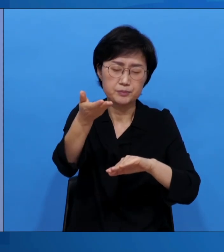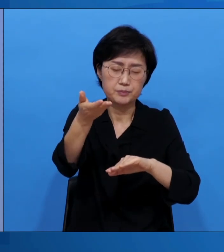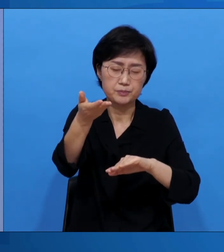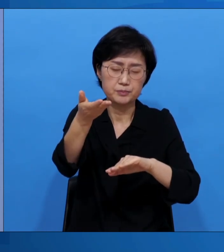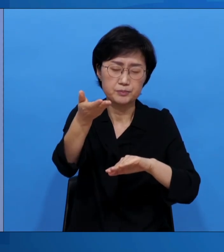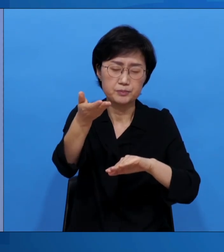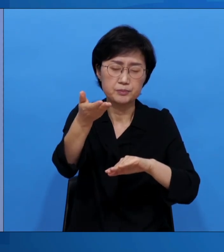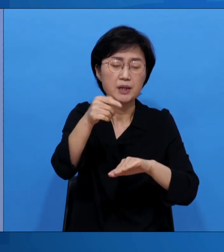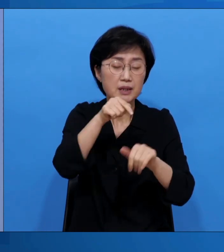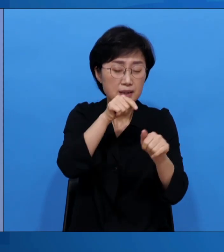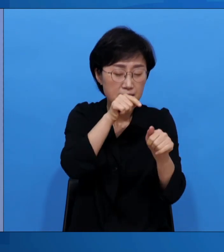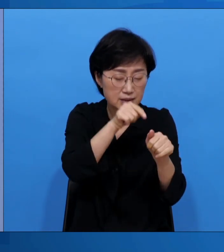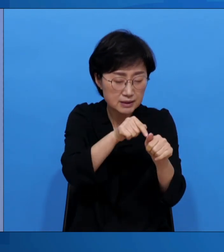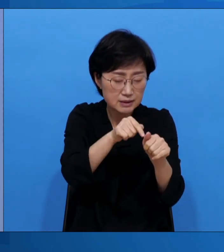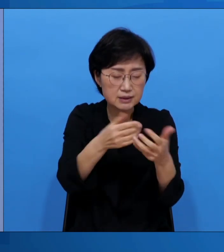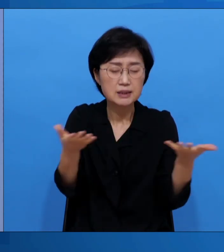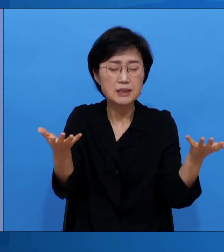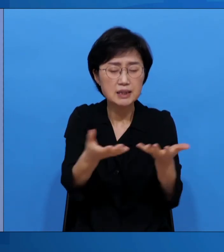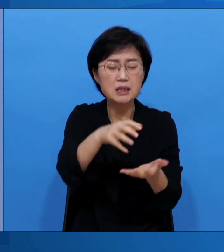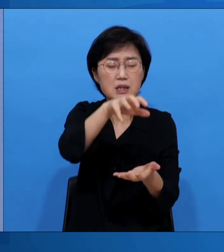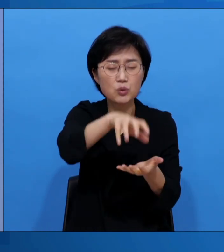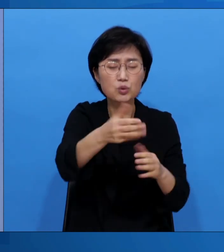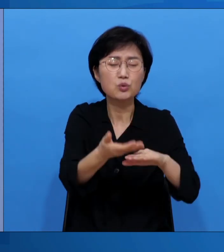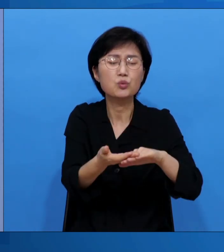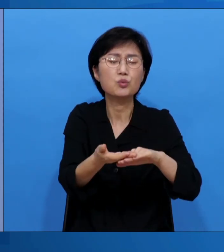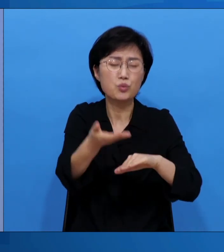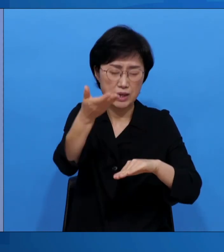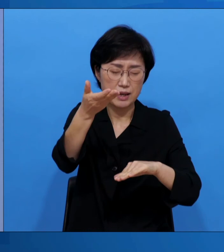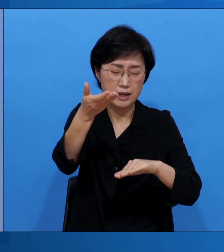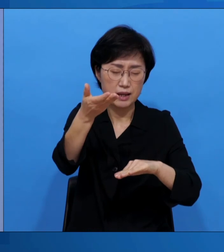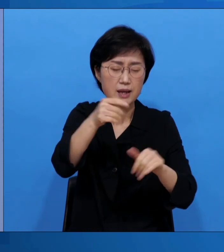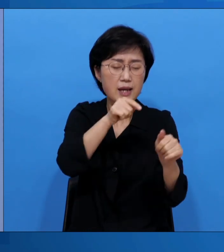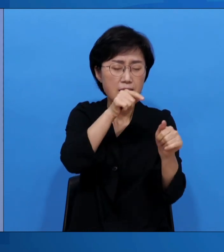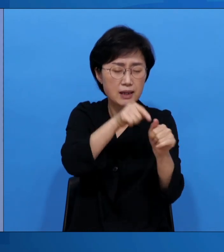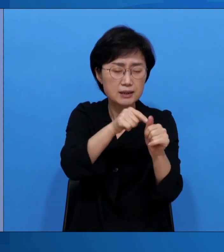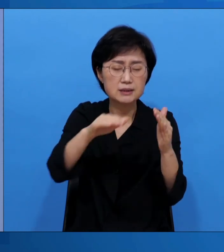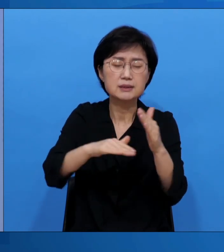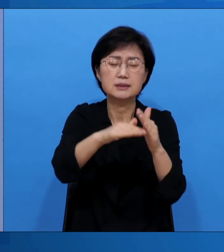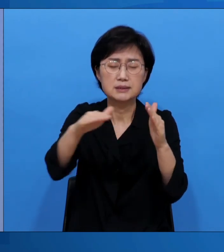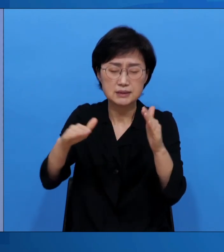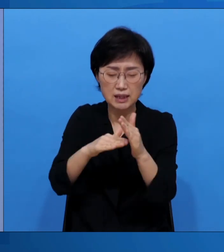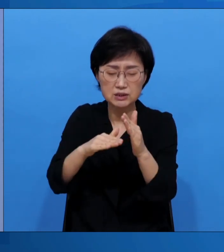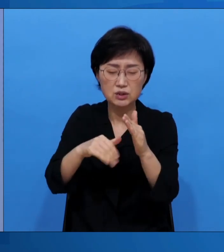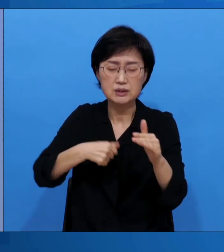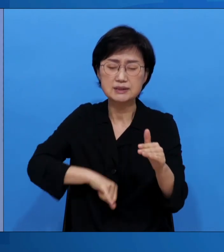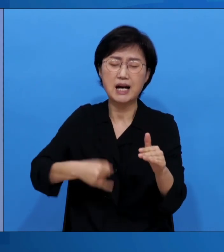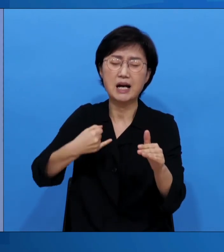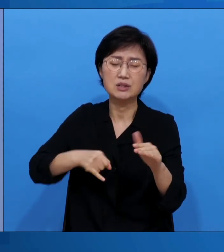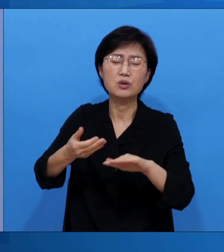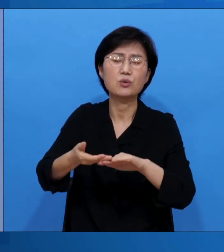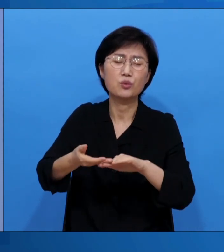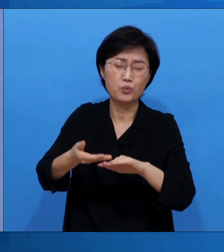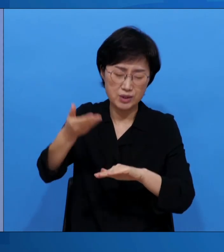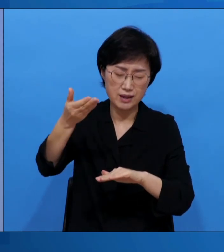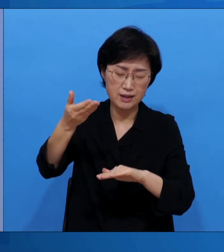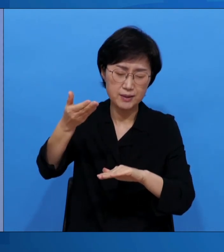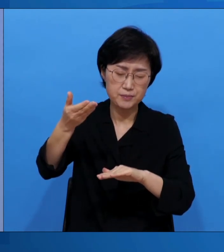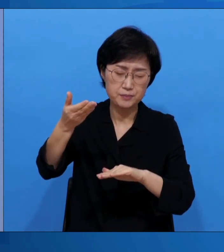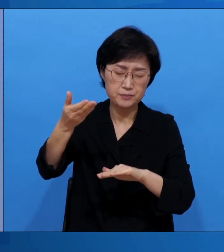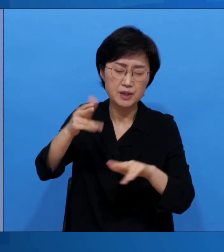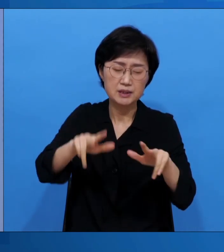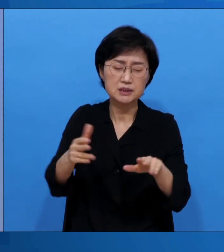you, 그 산업처 위에 upon all their businesses and 그 occupations, 가정과 후대들 위에 upon their families and their